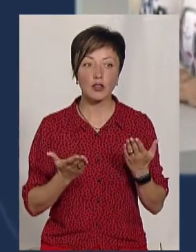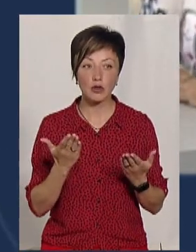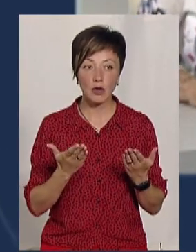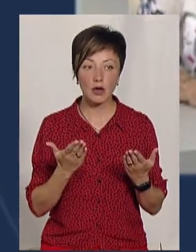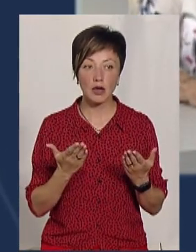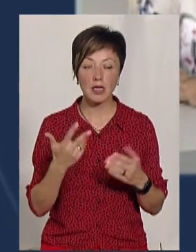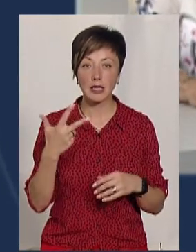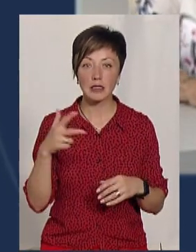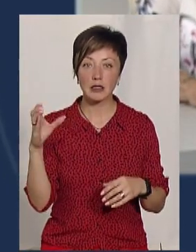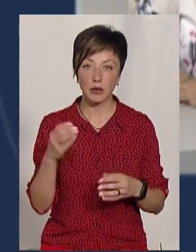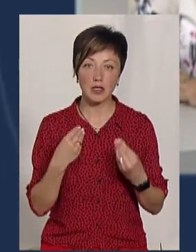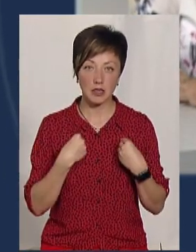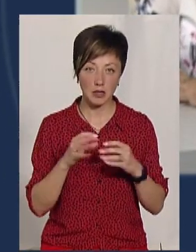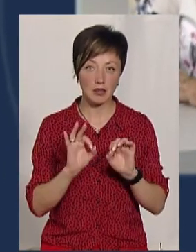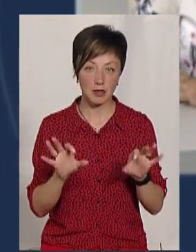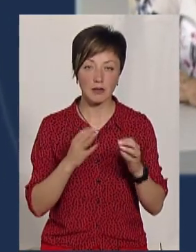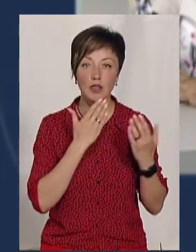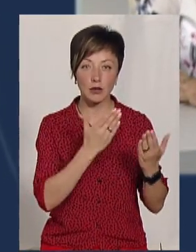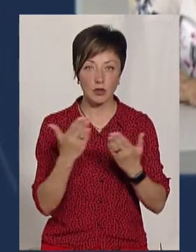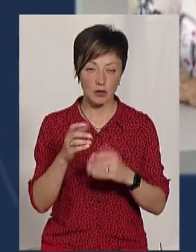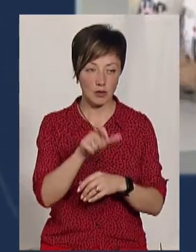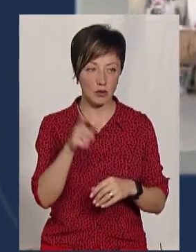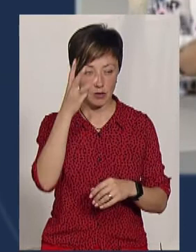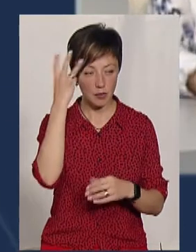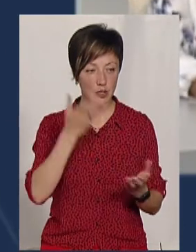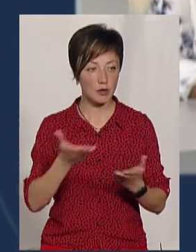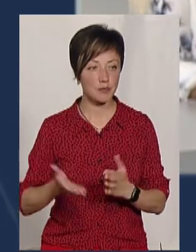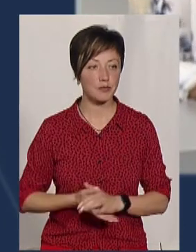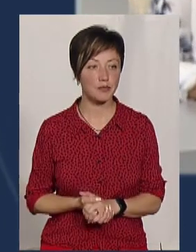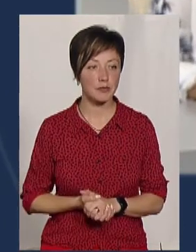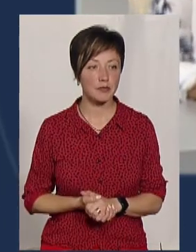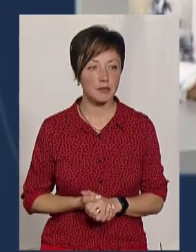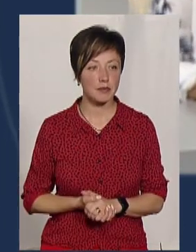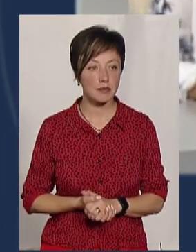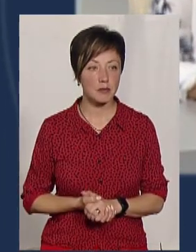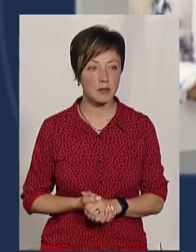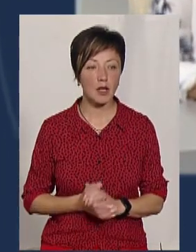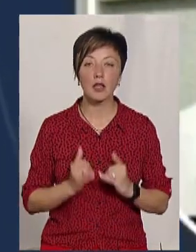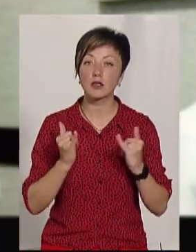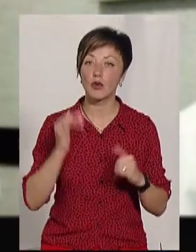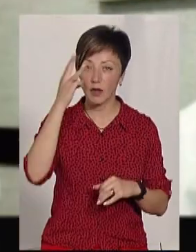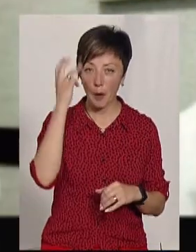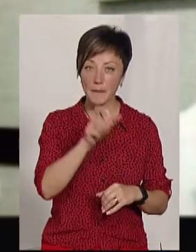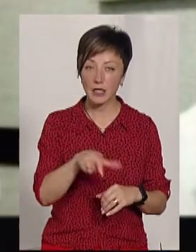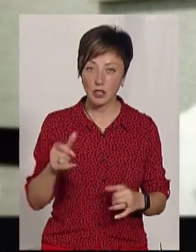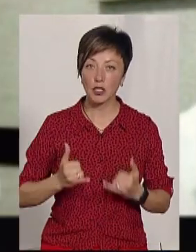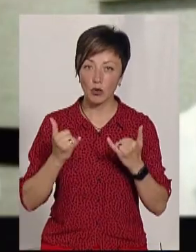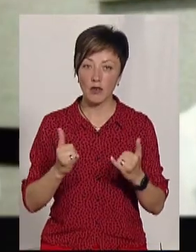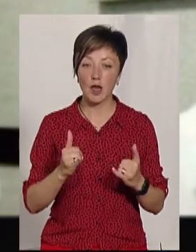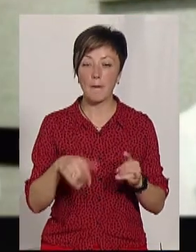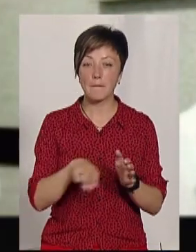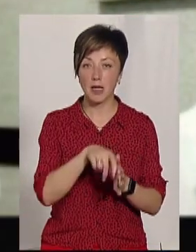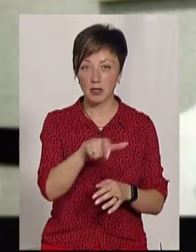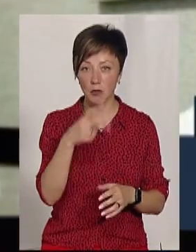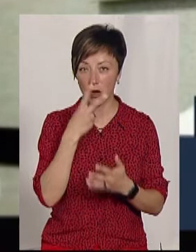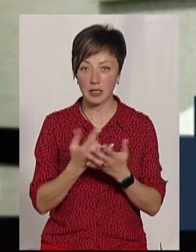Якщо півхвилинки мені ще дасте, я ще звертуся до хмельничан. Будь ласка, будь ласка. Шановні хмельничани, шановні пасажири,